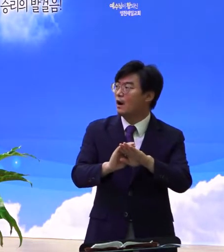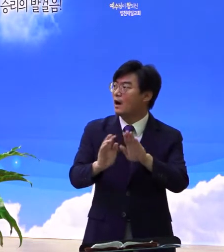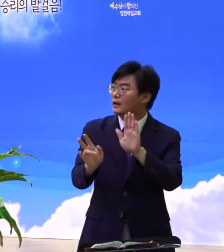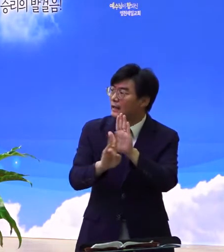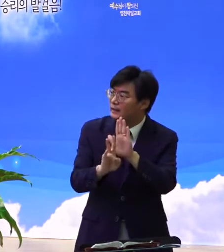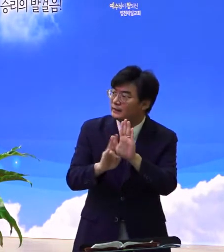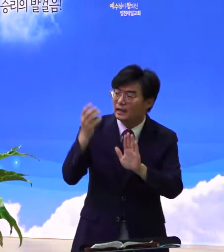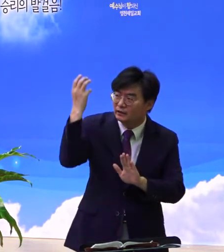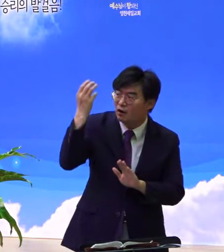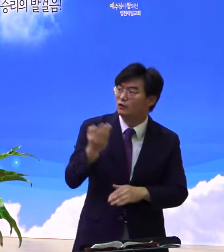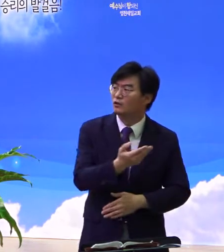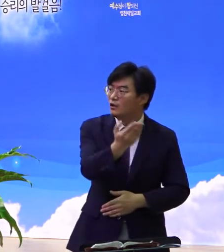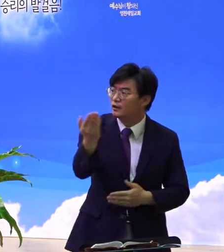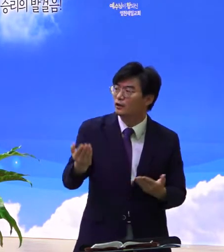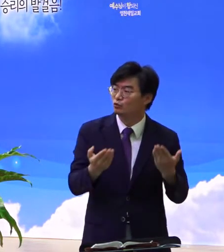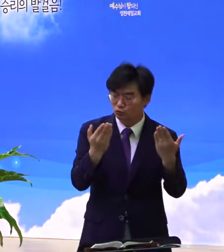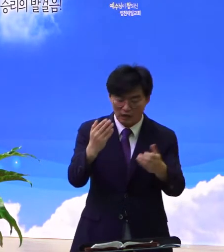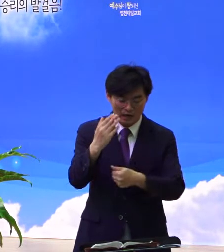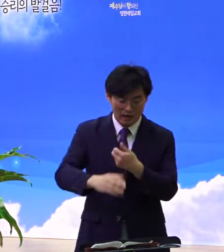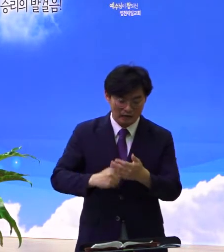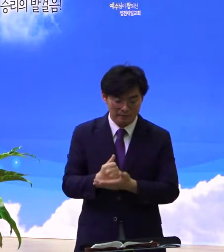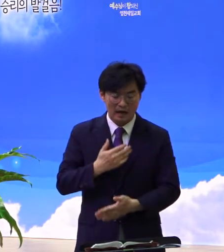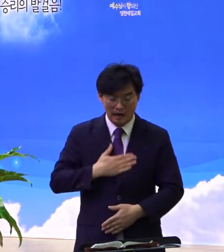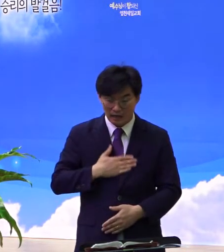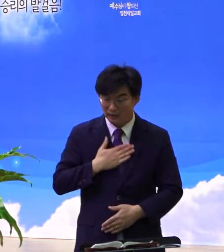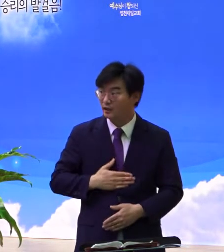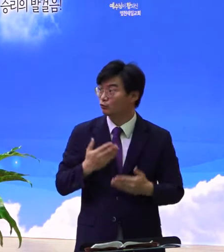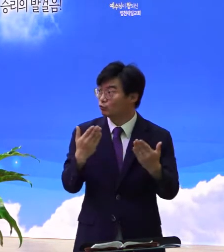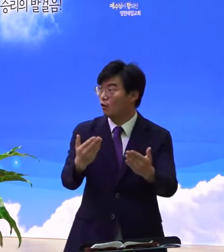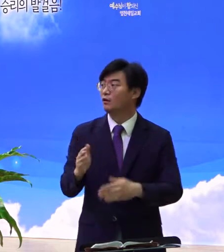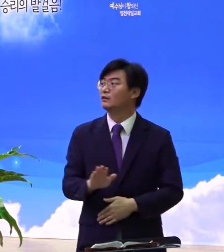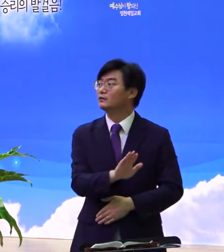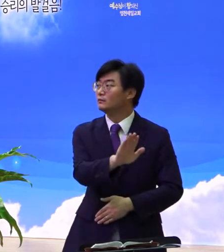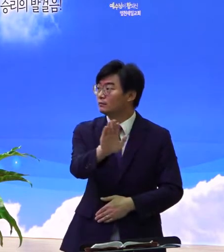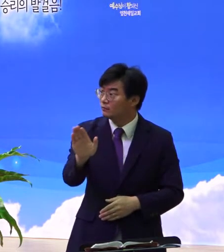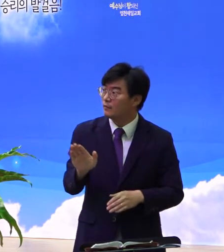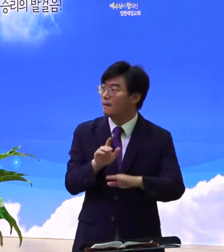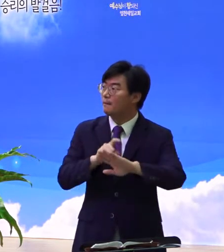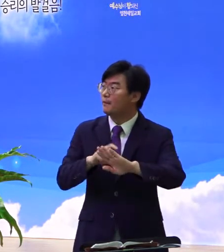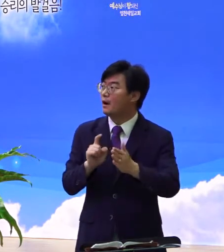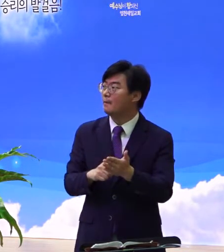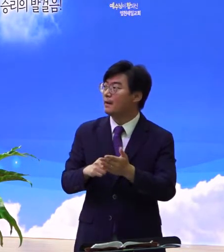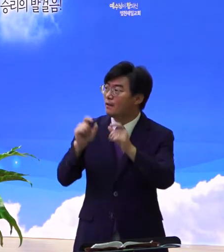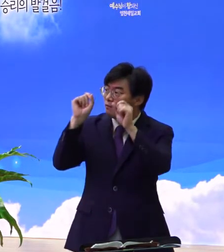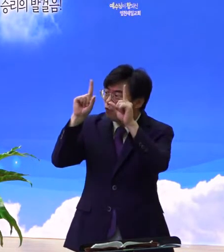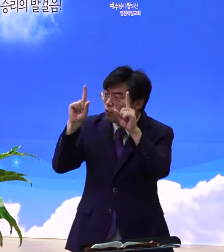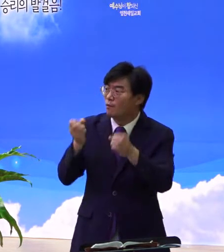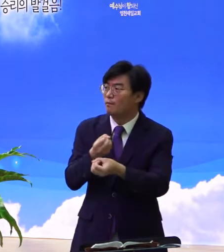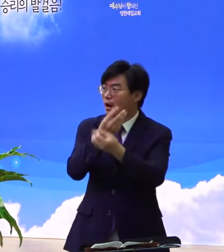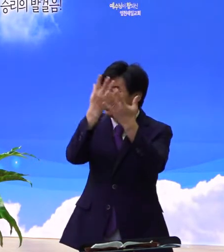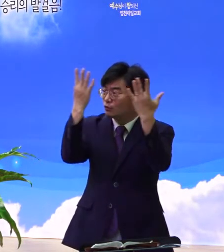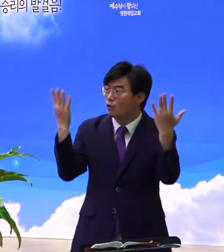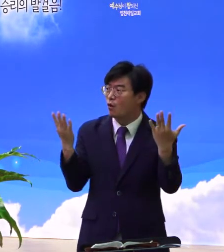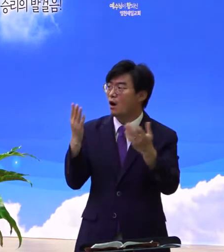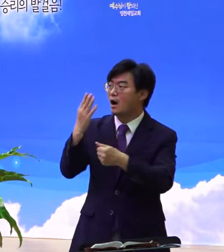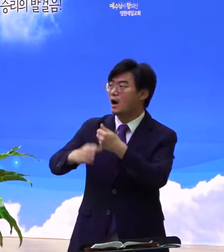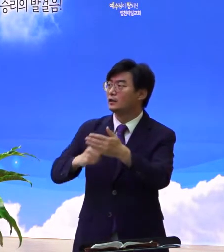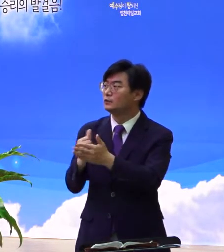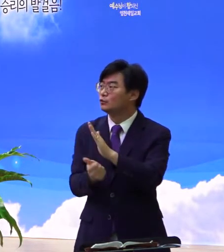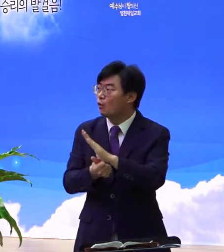주사 하나님을 알게 하시고 너희 마음의 눈을 밝히사 그의 부르심의 소망이